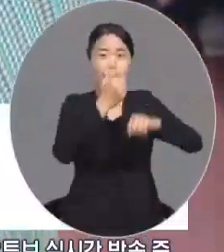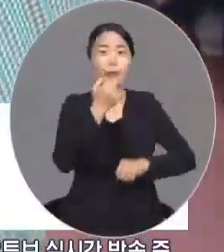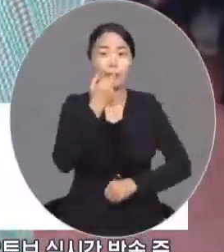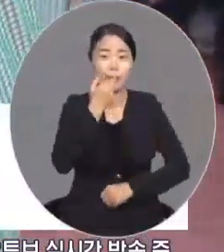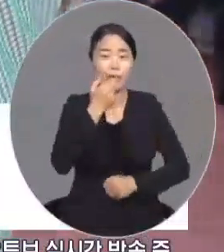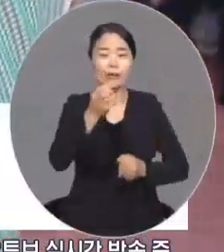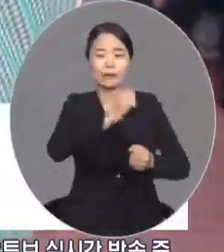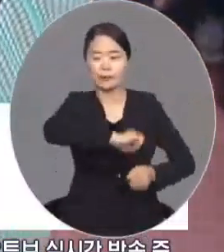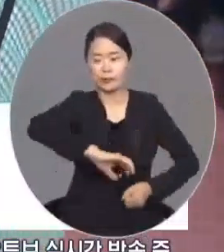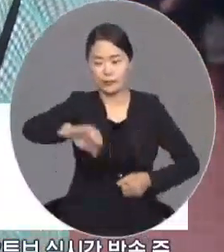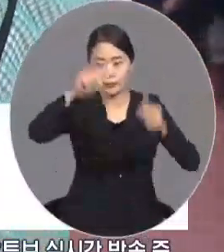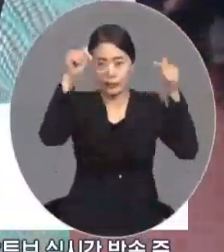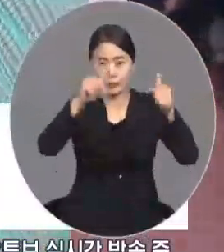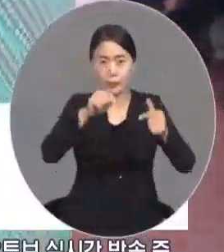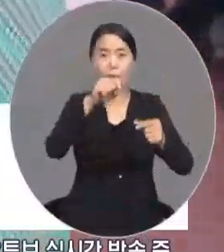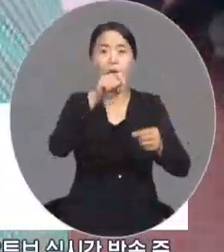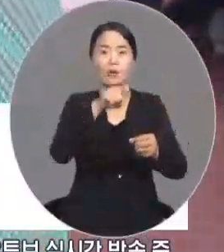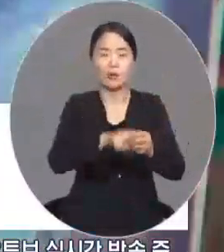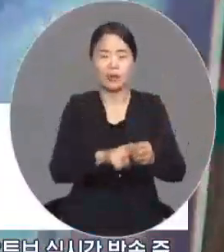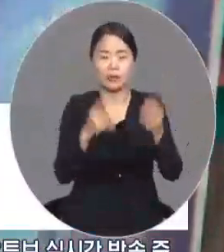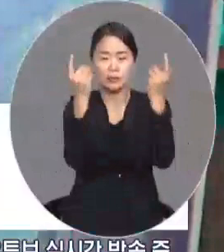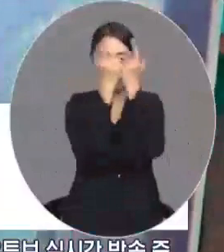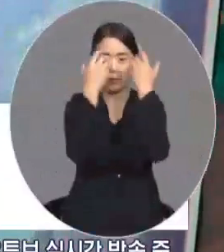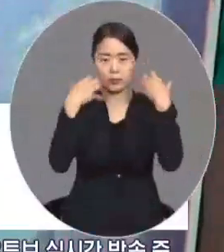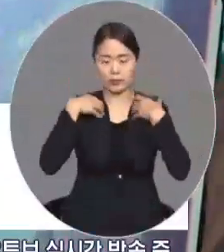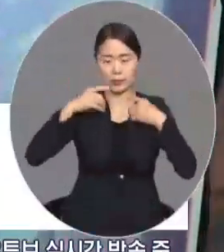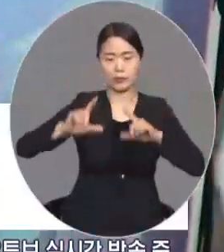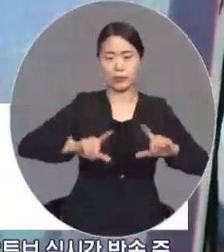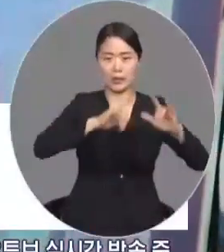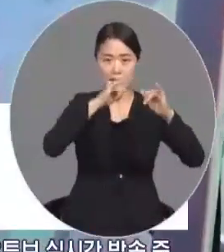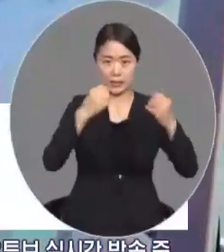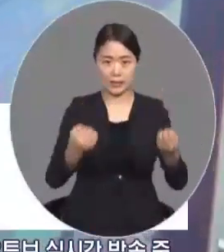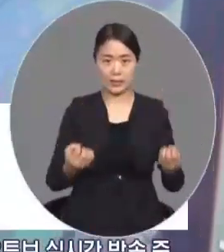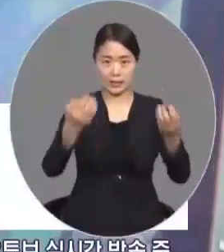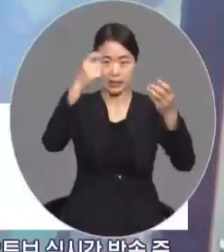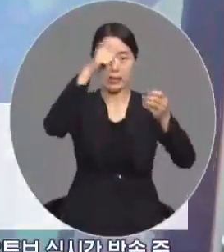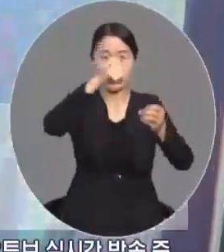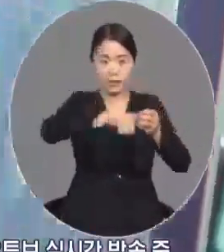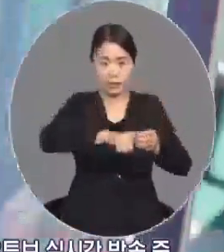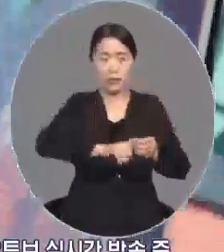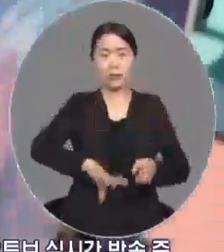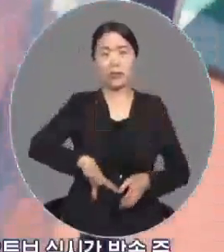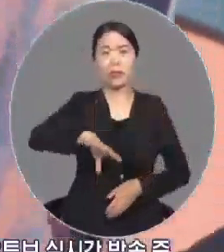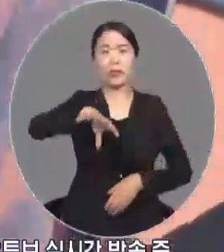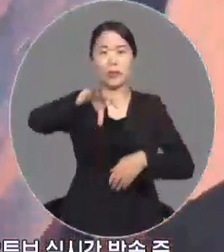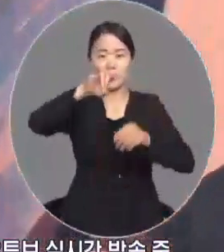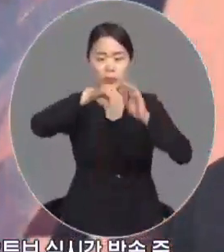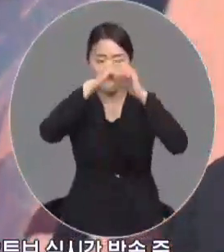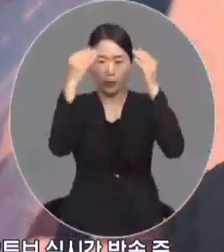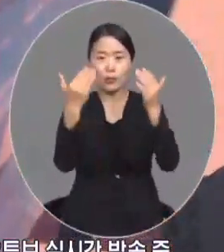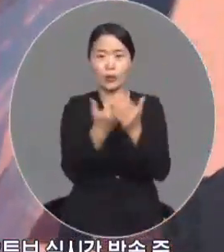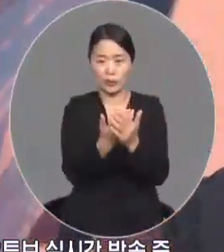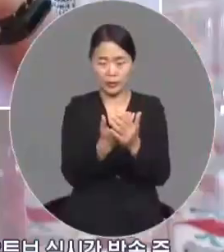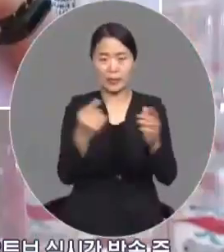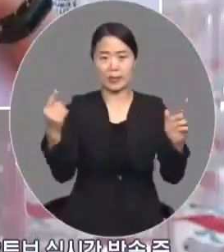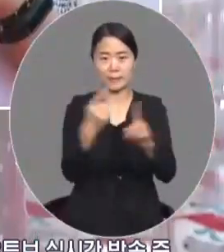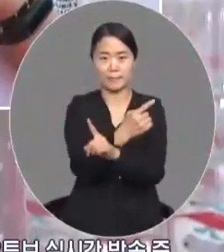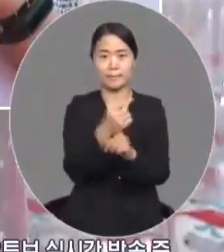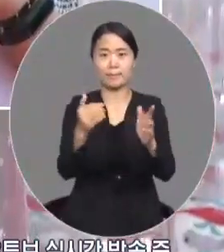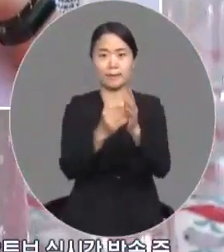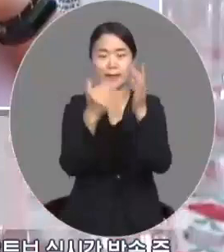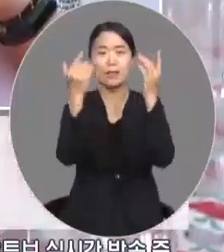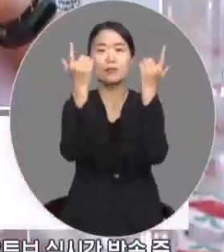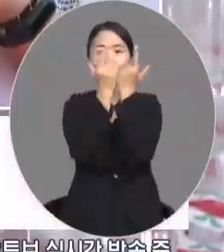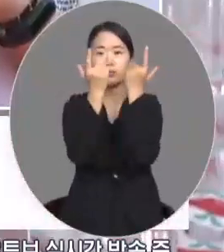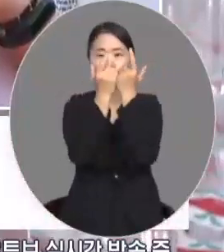위해 북구 주민자치회 행사 최초로 행사장에서 쓰이는 모든 식기를 다회 용기로 바꿨습니다 북구에서